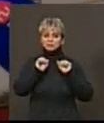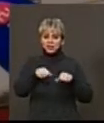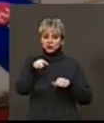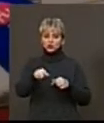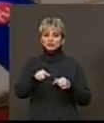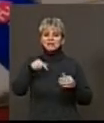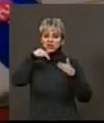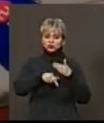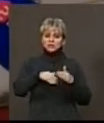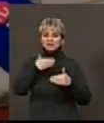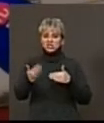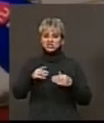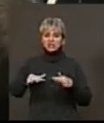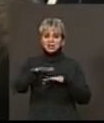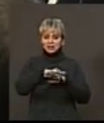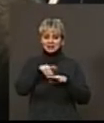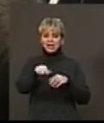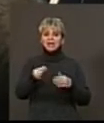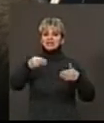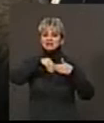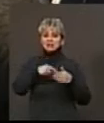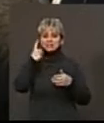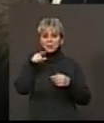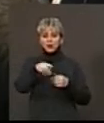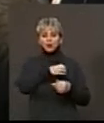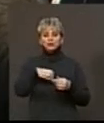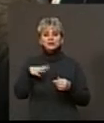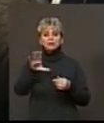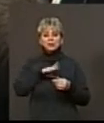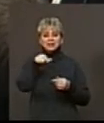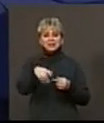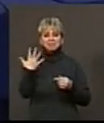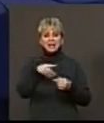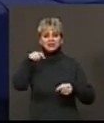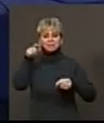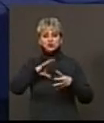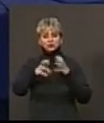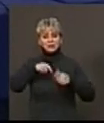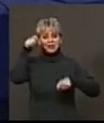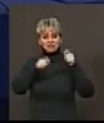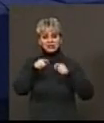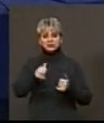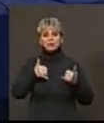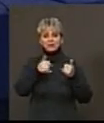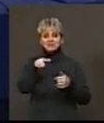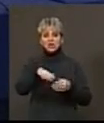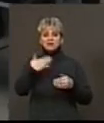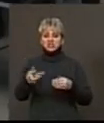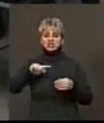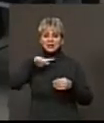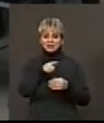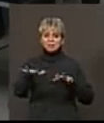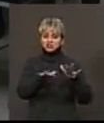и на внутреннем, и на внешних рынках. Инвестпослание губернатора прозвучало на 5-й международной конференции, посвященной